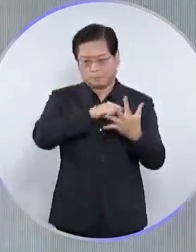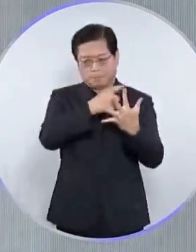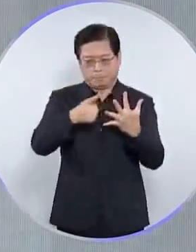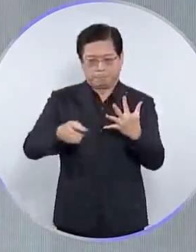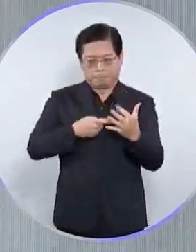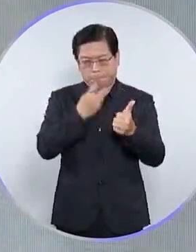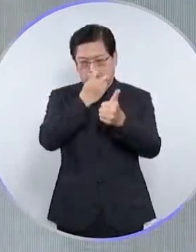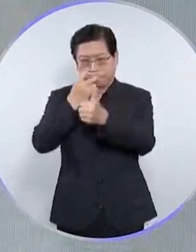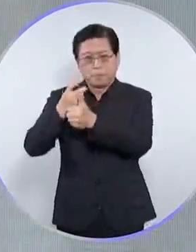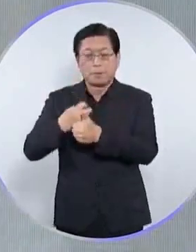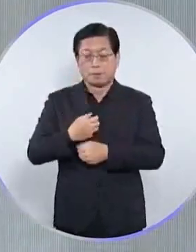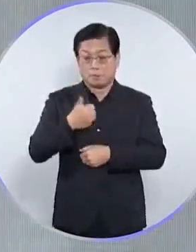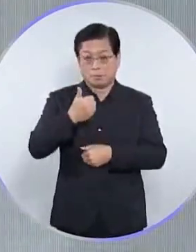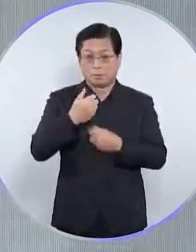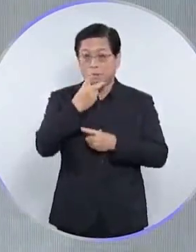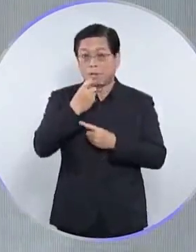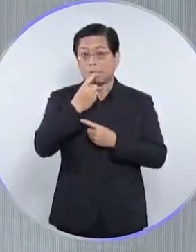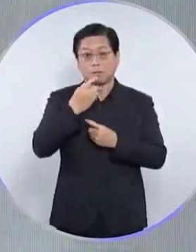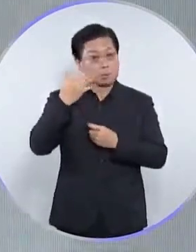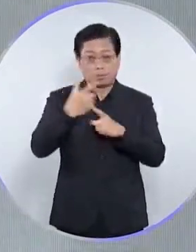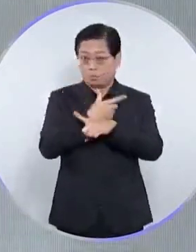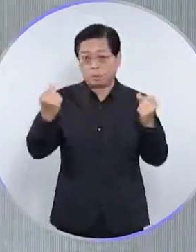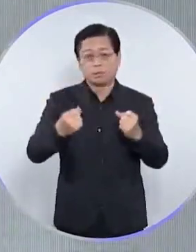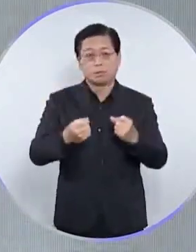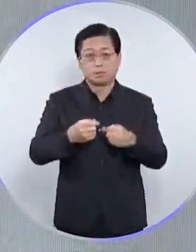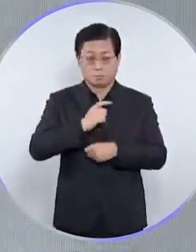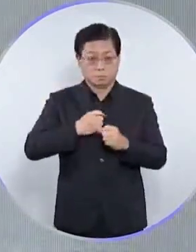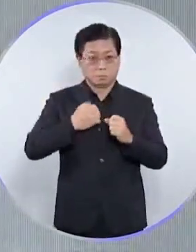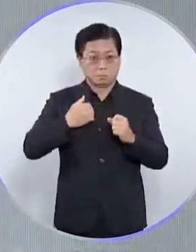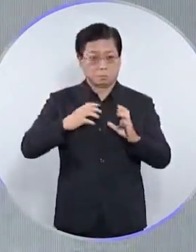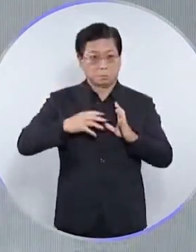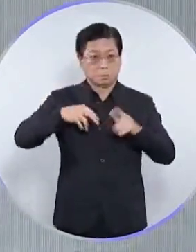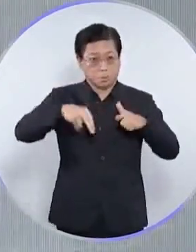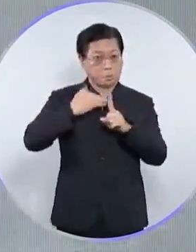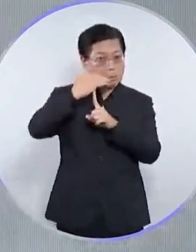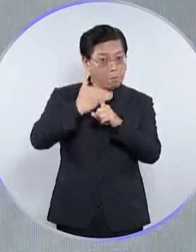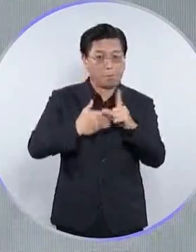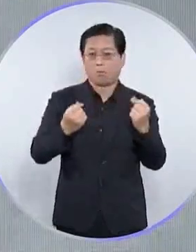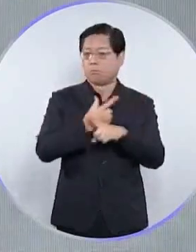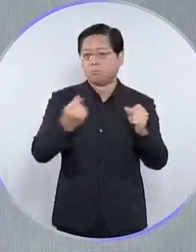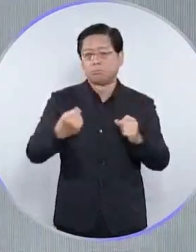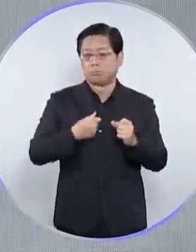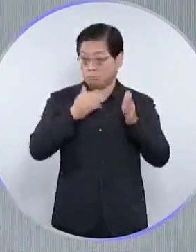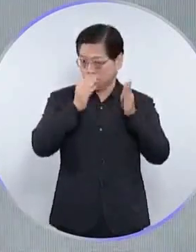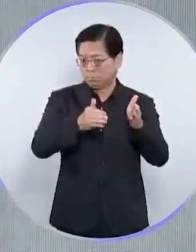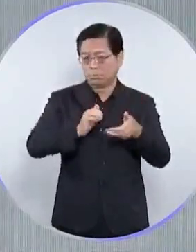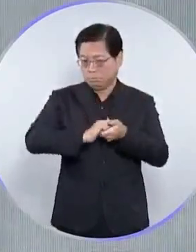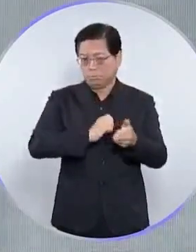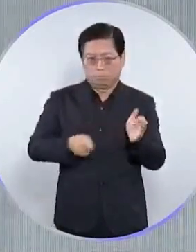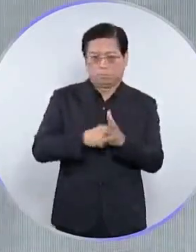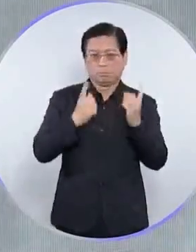爬，不分男女。不分官位的高跟低，该办的事我绝对不手